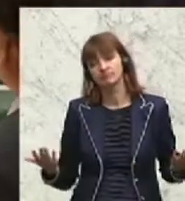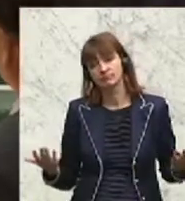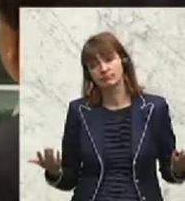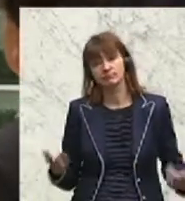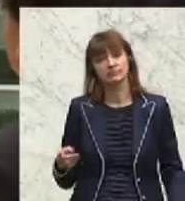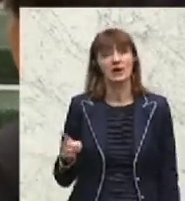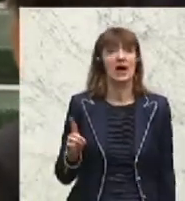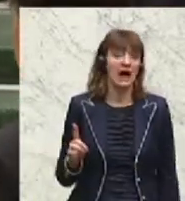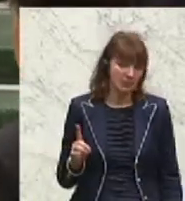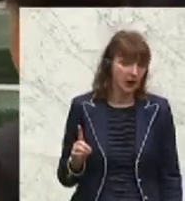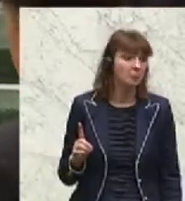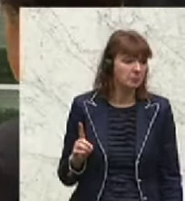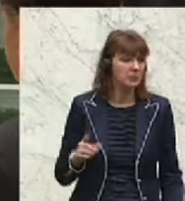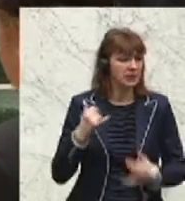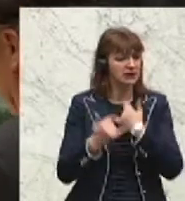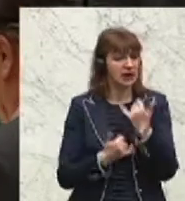aber es hat ja